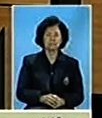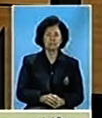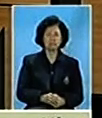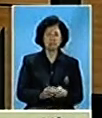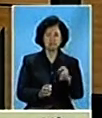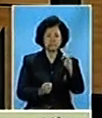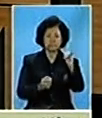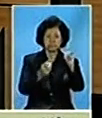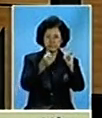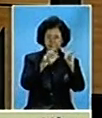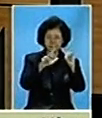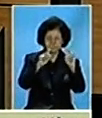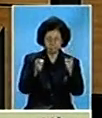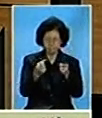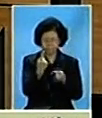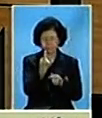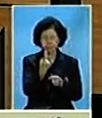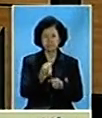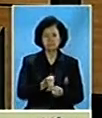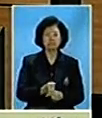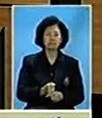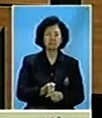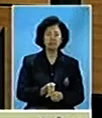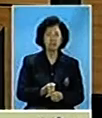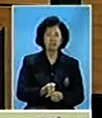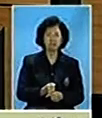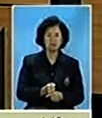มาตรา13วงเล็บ1